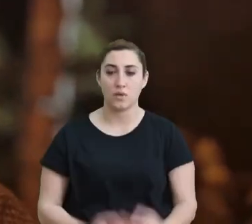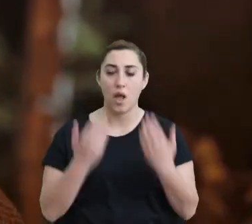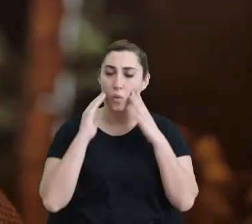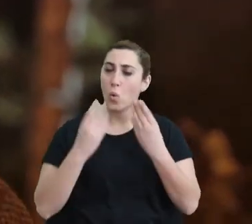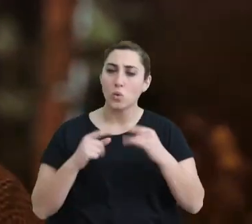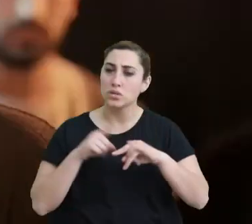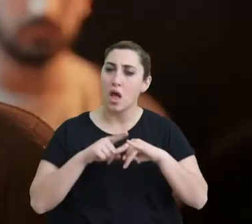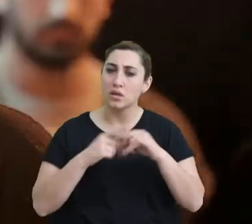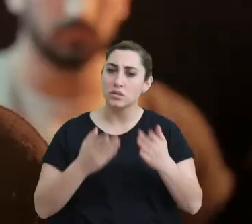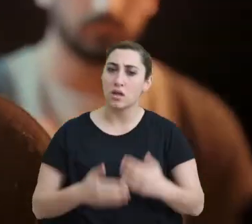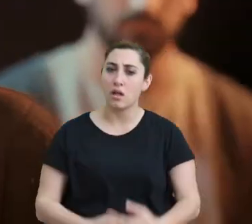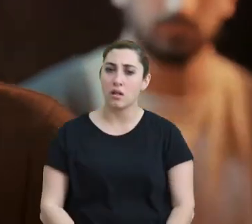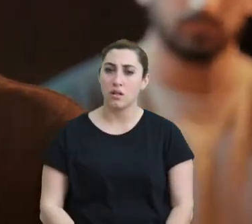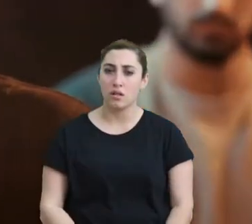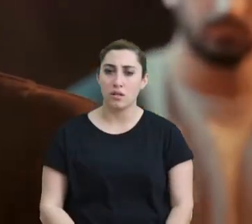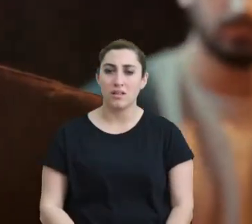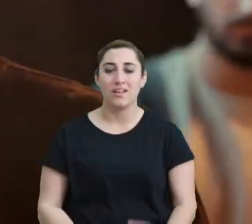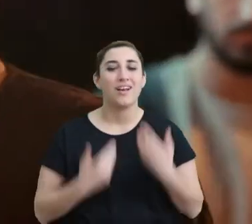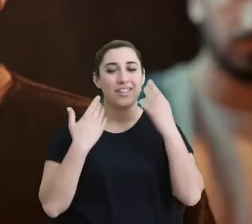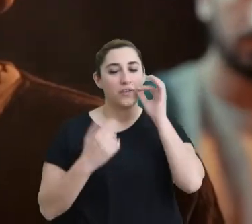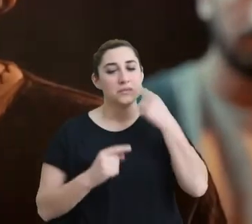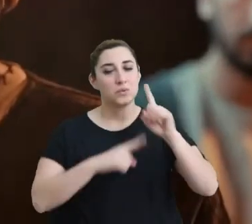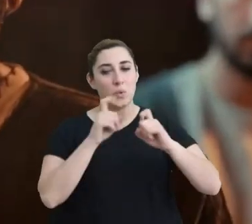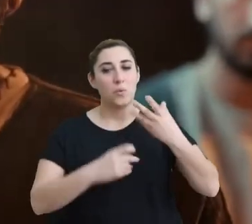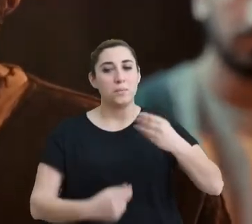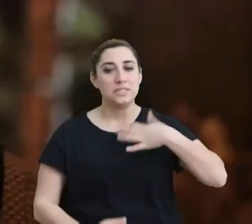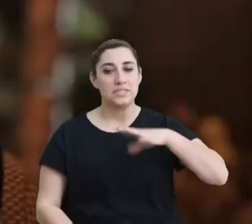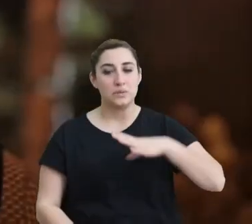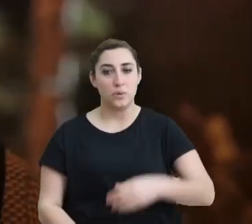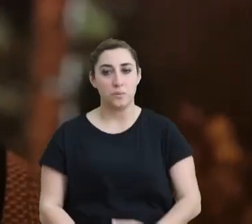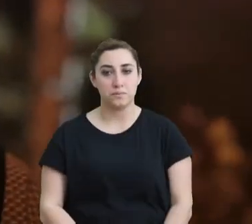Hayrolsun Hasan ha? Kadı efendi birkaç soru sormak ister.